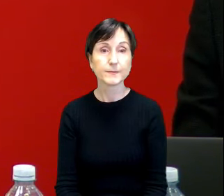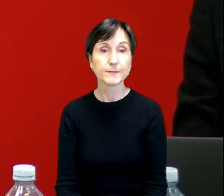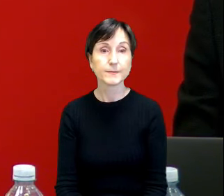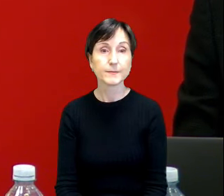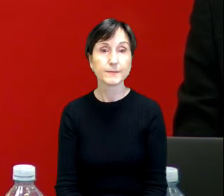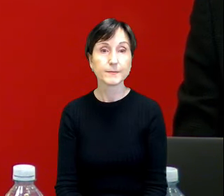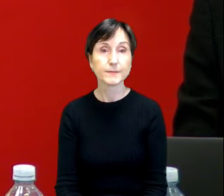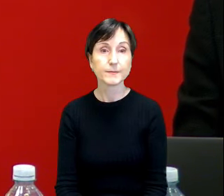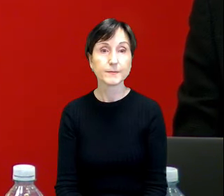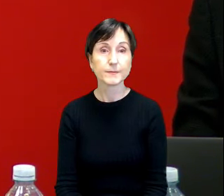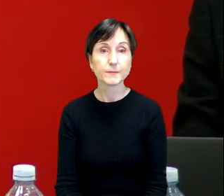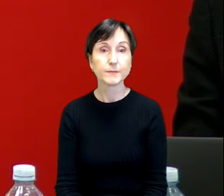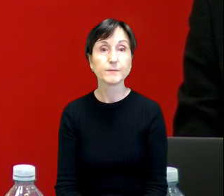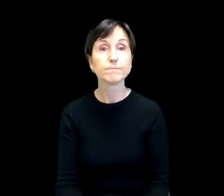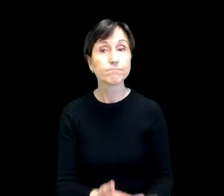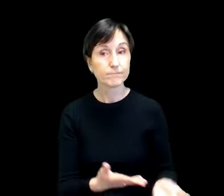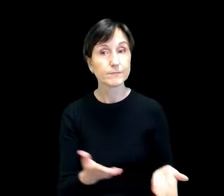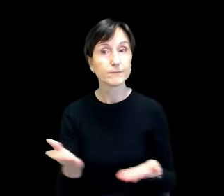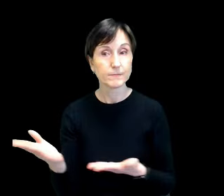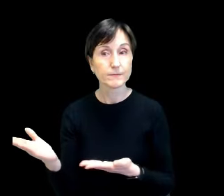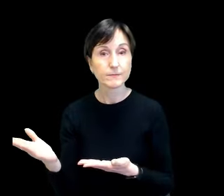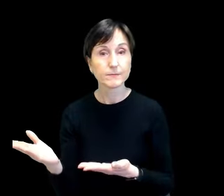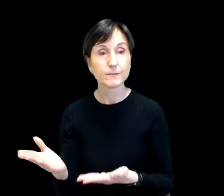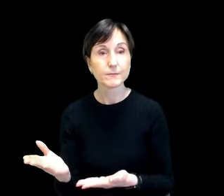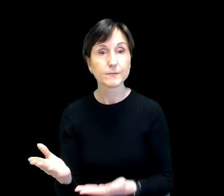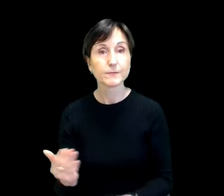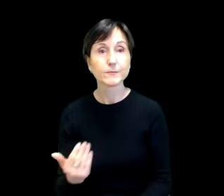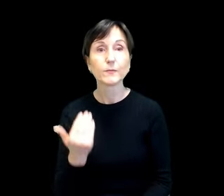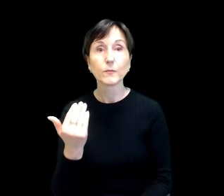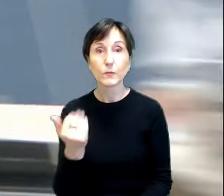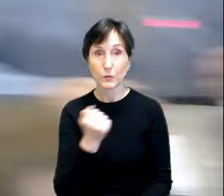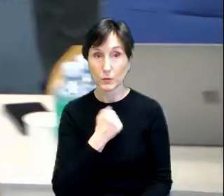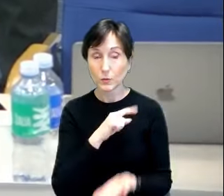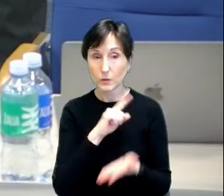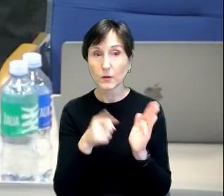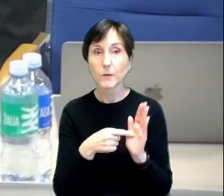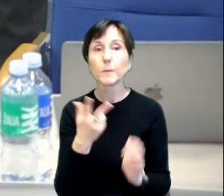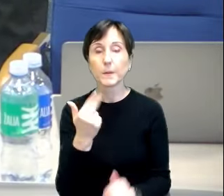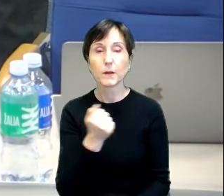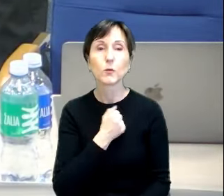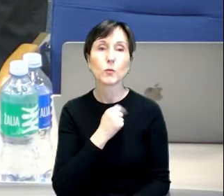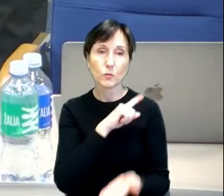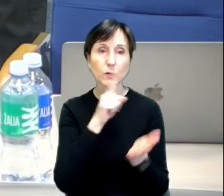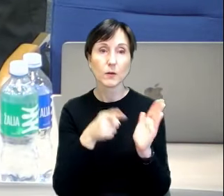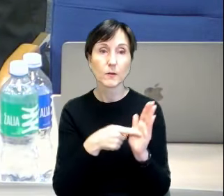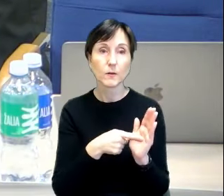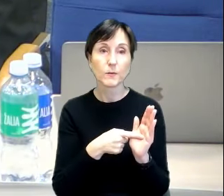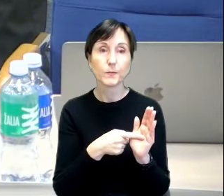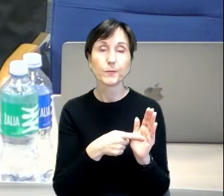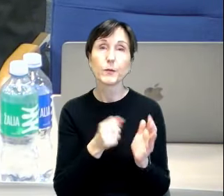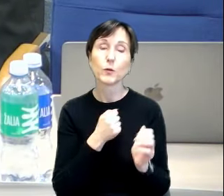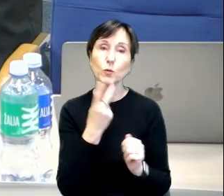taip prašau gerbi suugniu jūsų klausimas klausimas taip taigi taip klausimas turiu du klausimus laba diena visiems